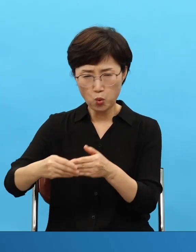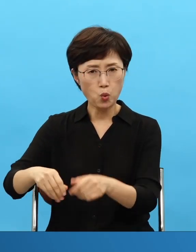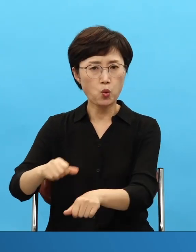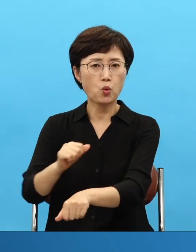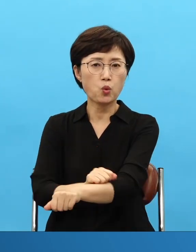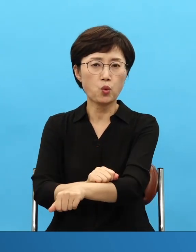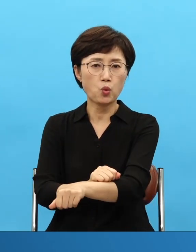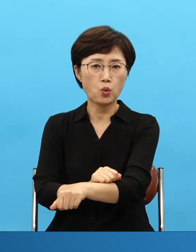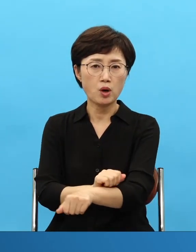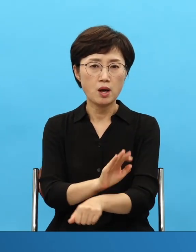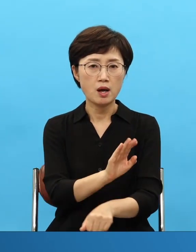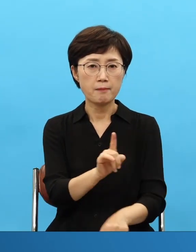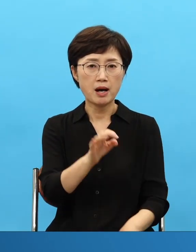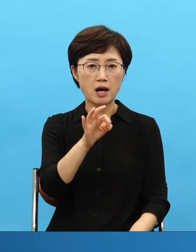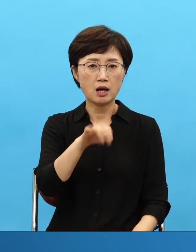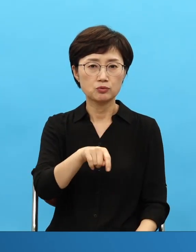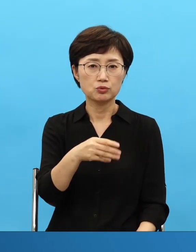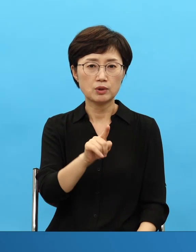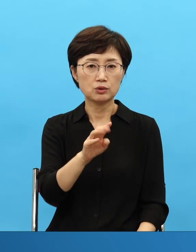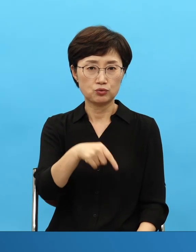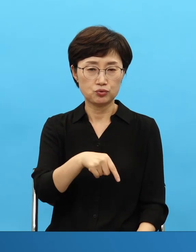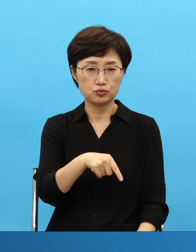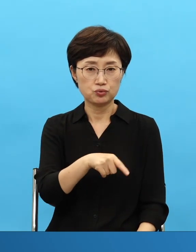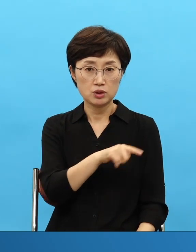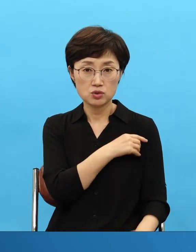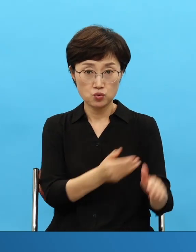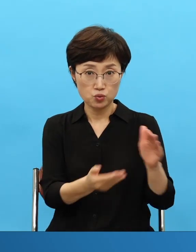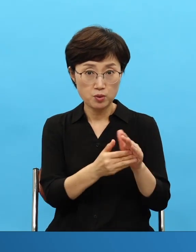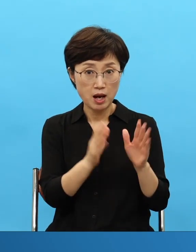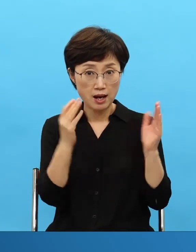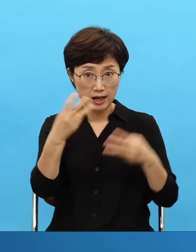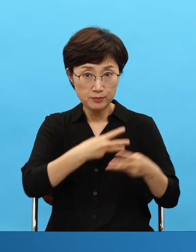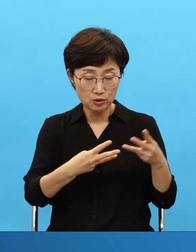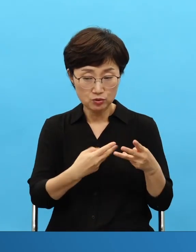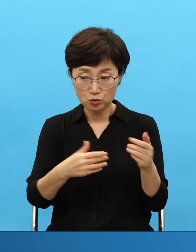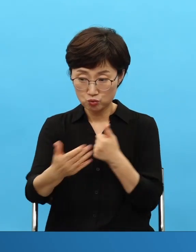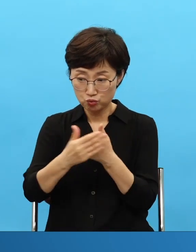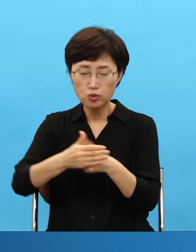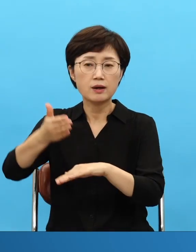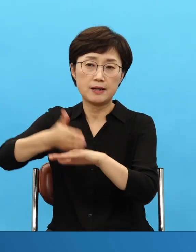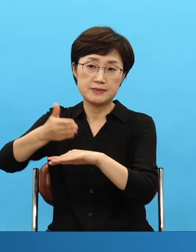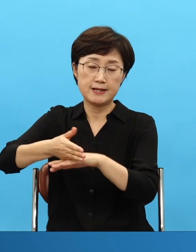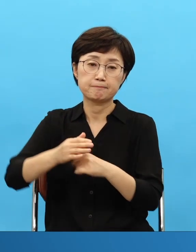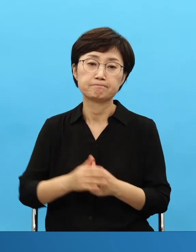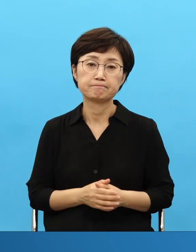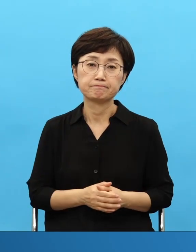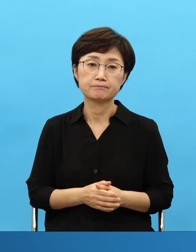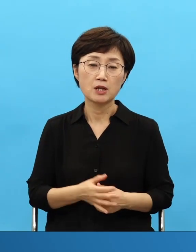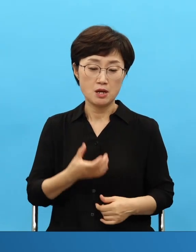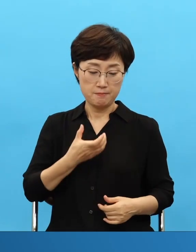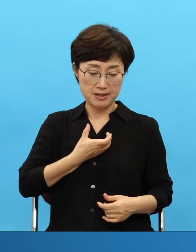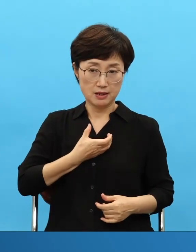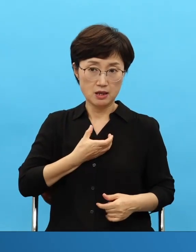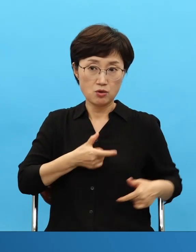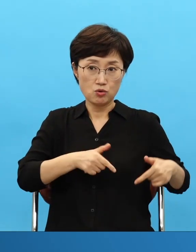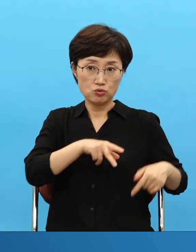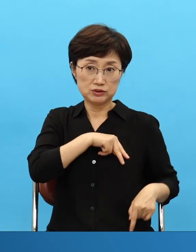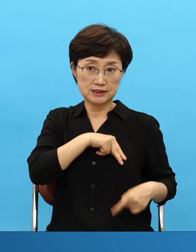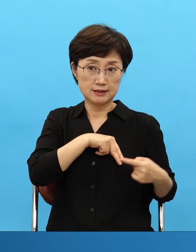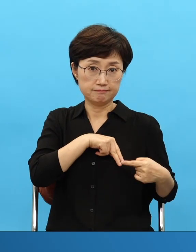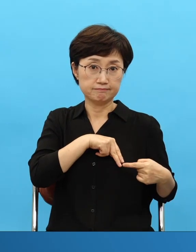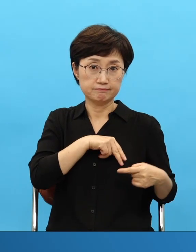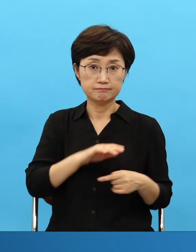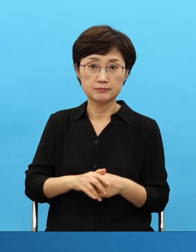and assistance to the summit and people of Vanuatu. 이 메달과 훈장은 사단법인